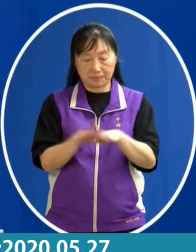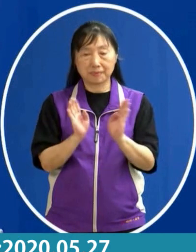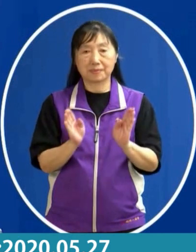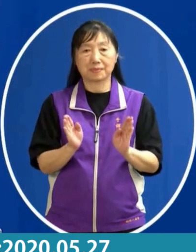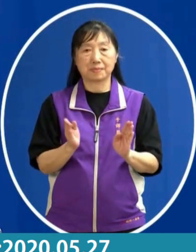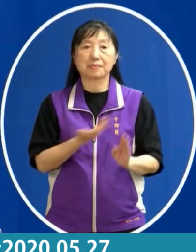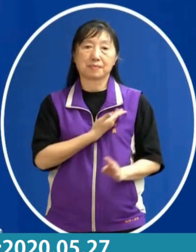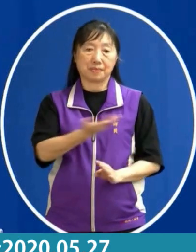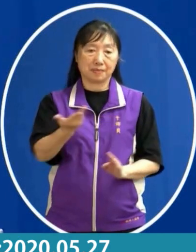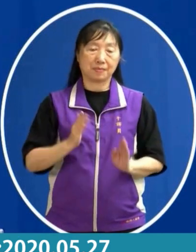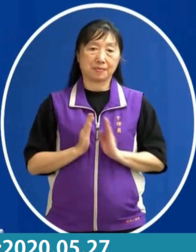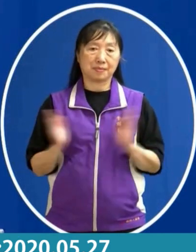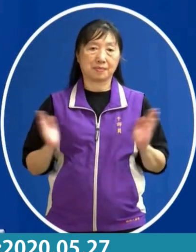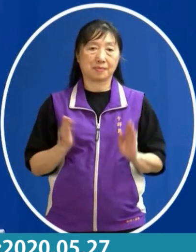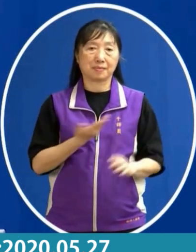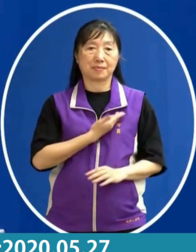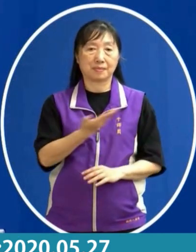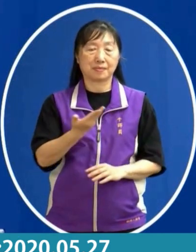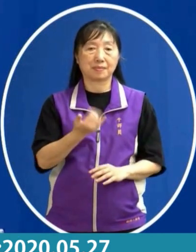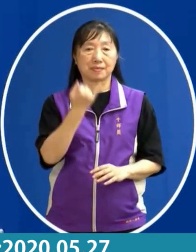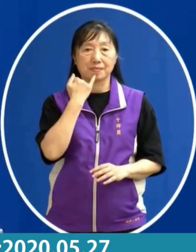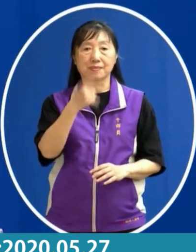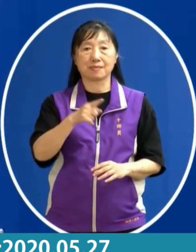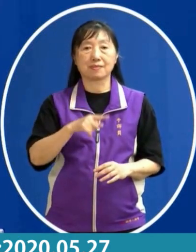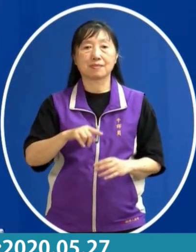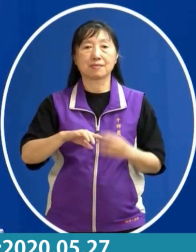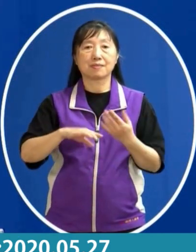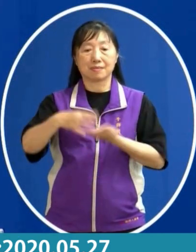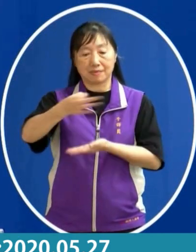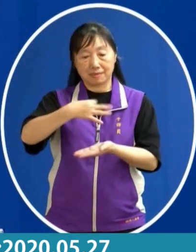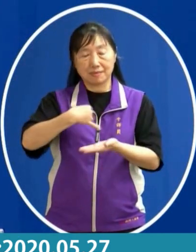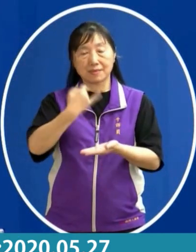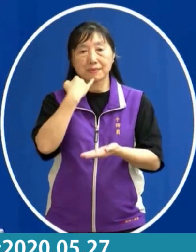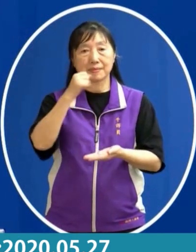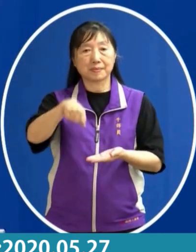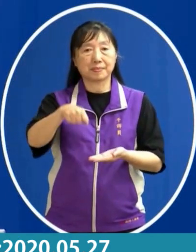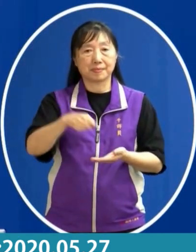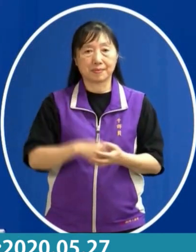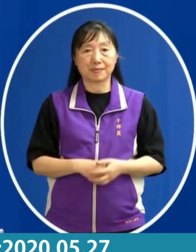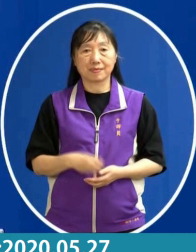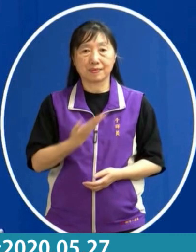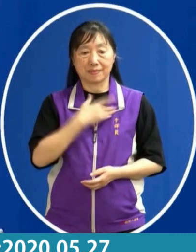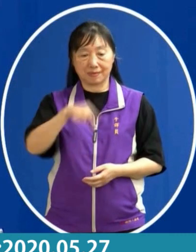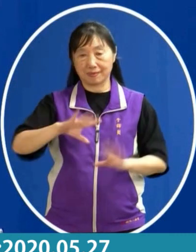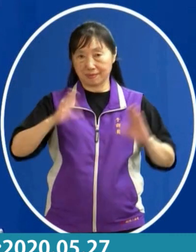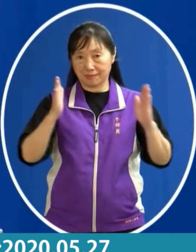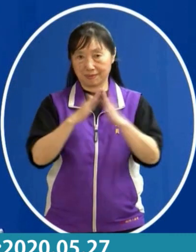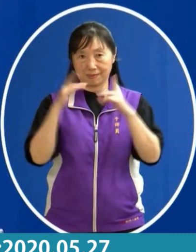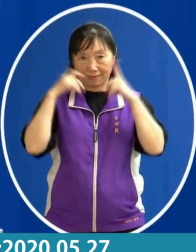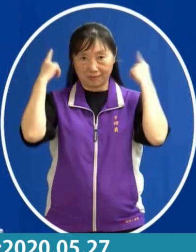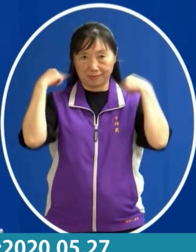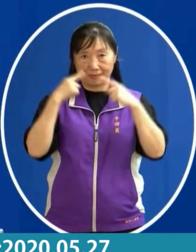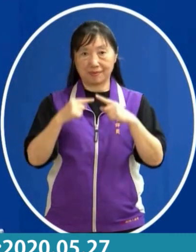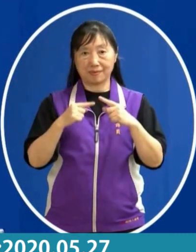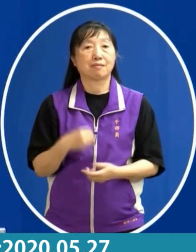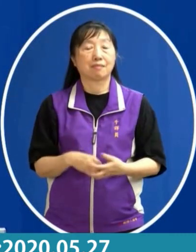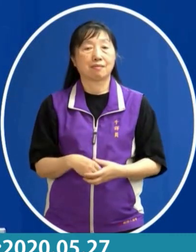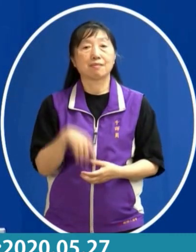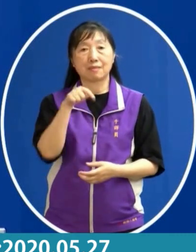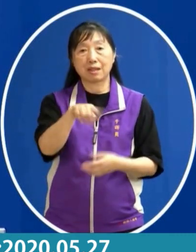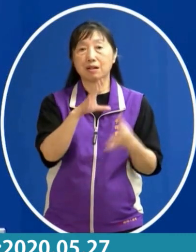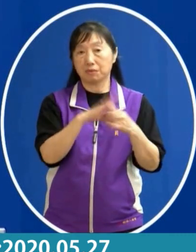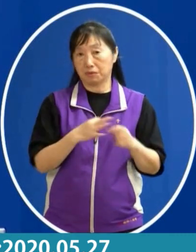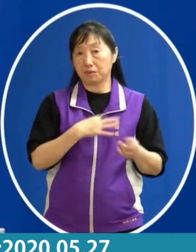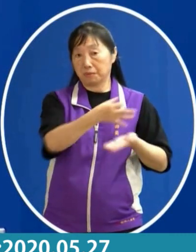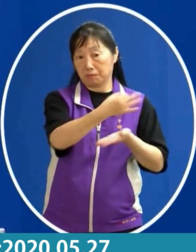放这些口罩来内外销，让我们的口罩国家队去打世界杯。